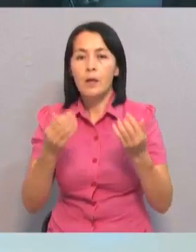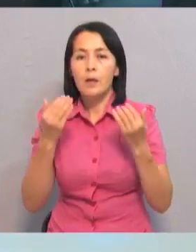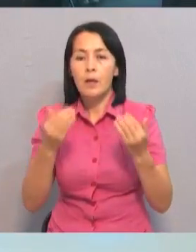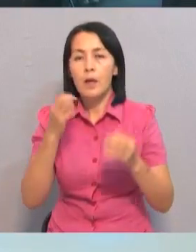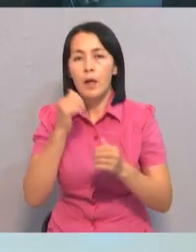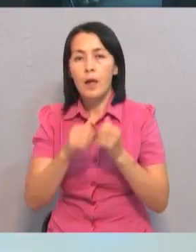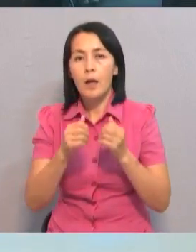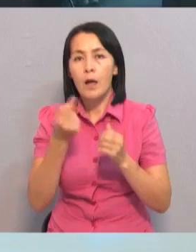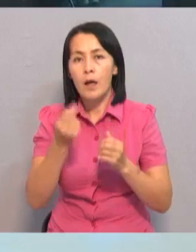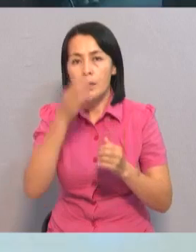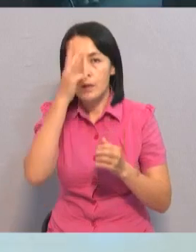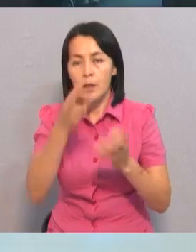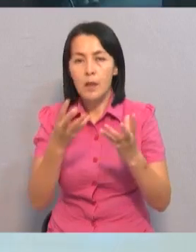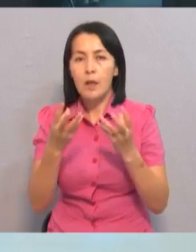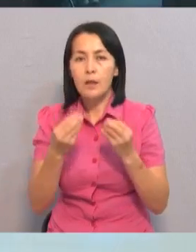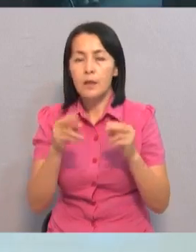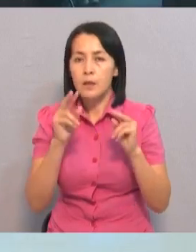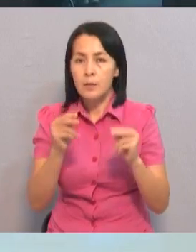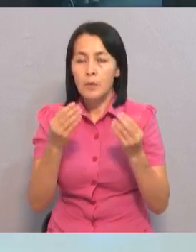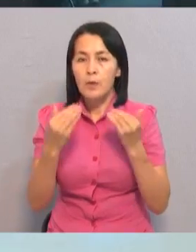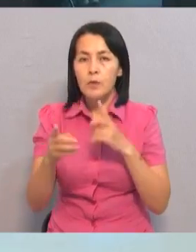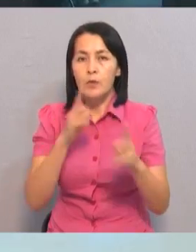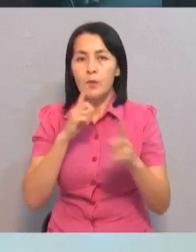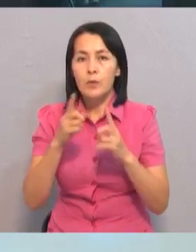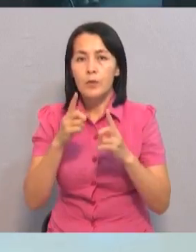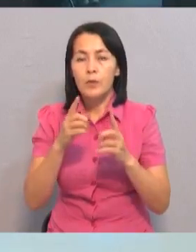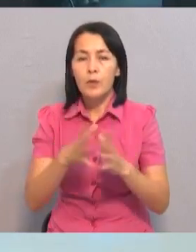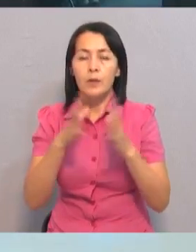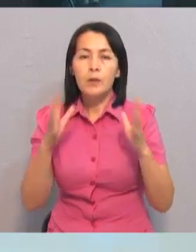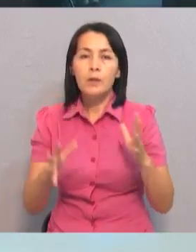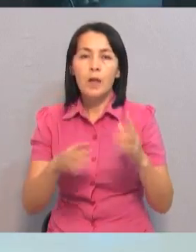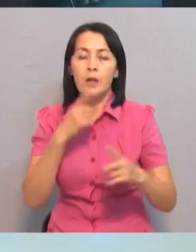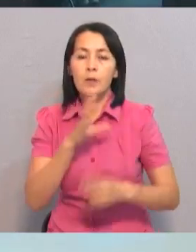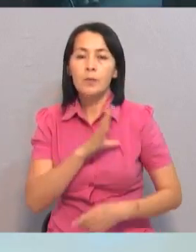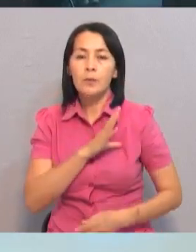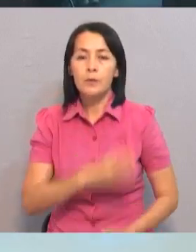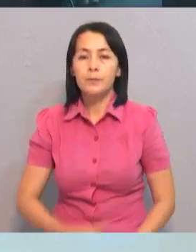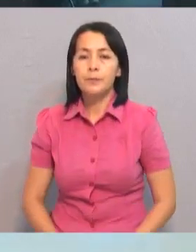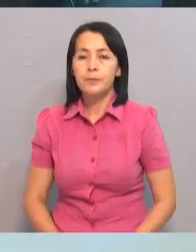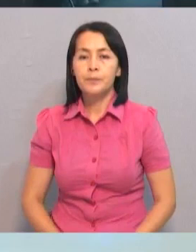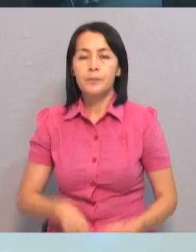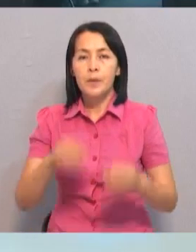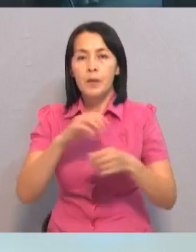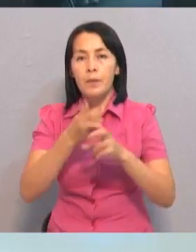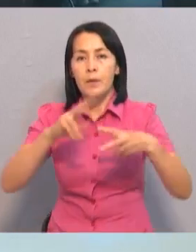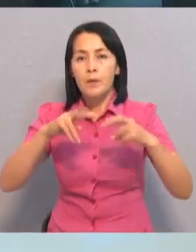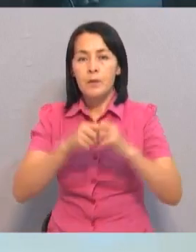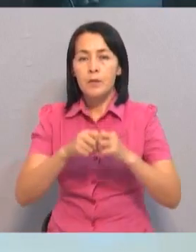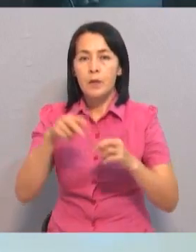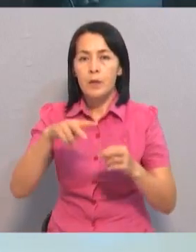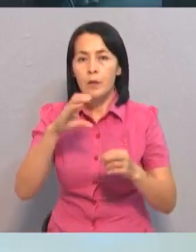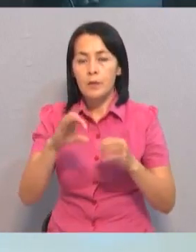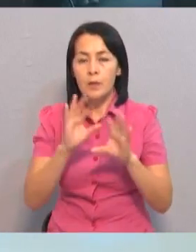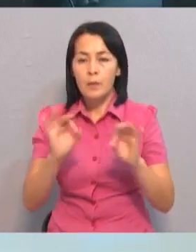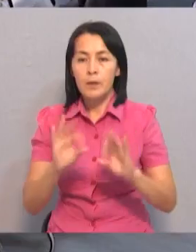ажырата алатыны рас па? Осы сауалдар кәсіпкерлер палатасында өткен салалық кеңес отырысында ортаға тасталды. Өзекті мәселе туралы Лаура